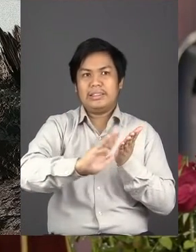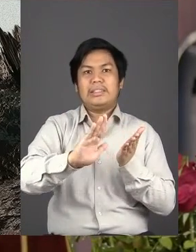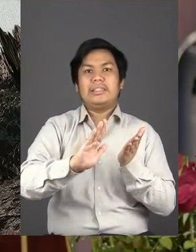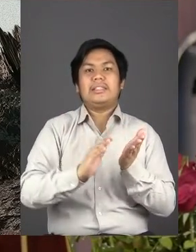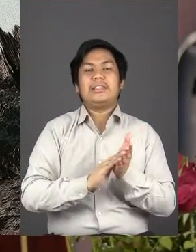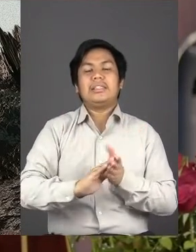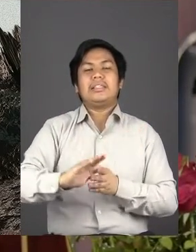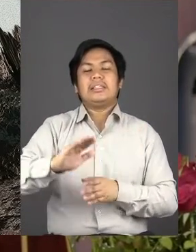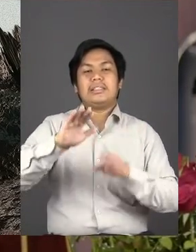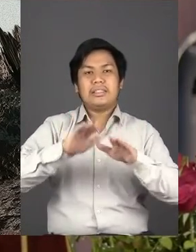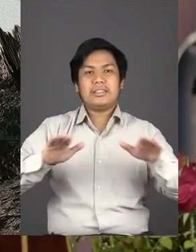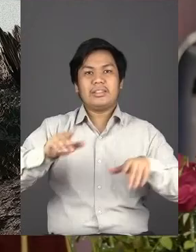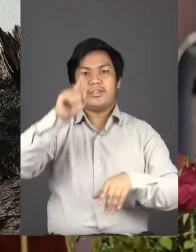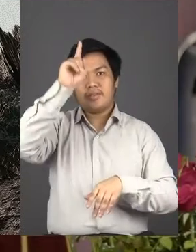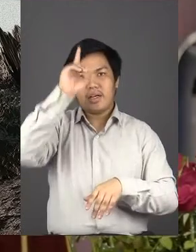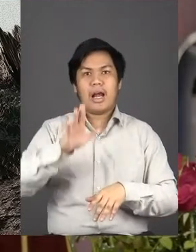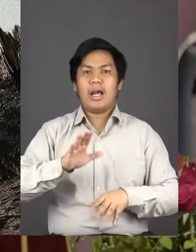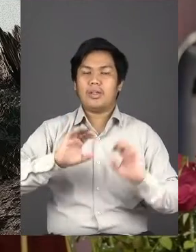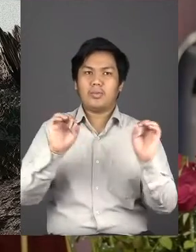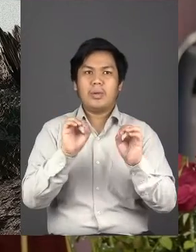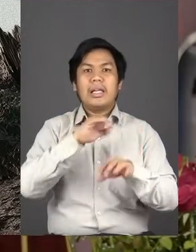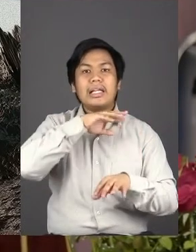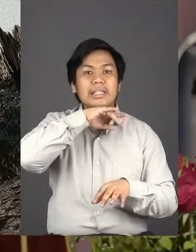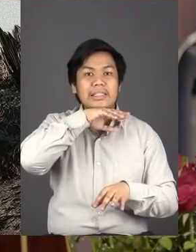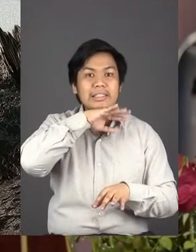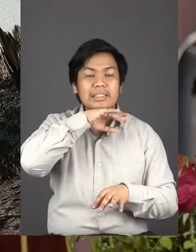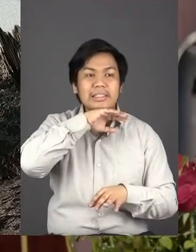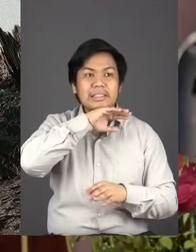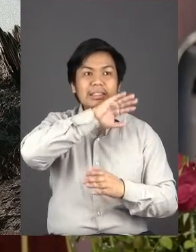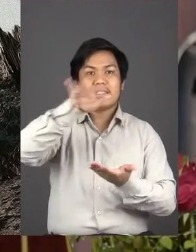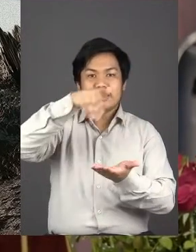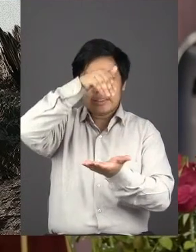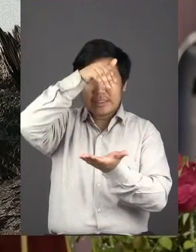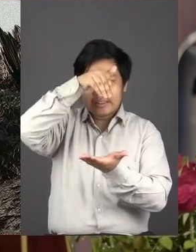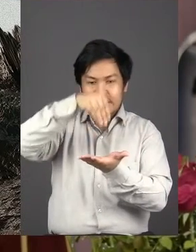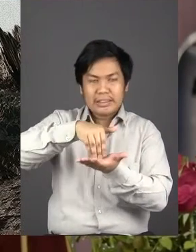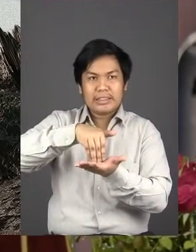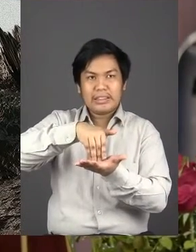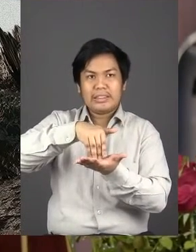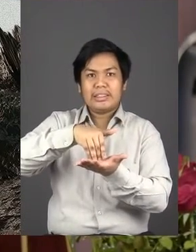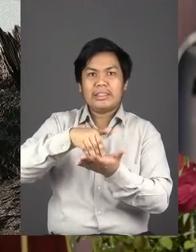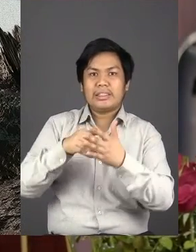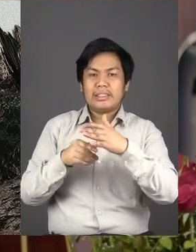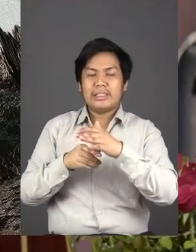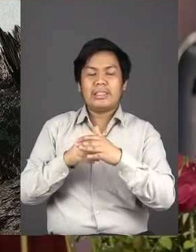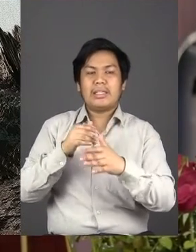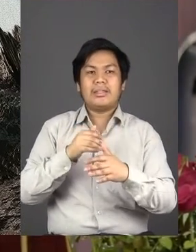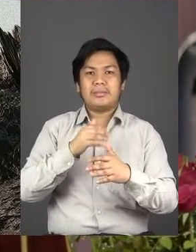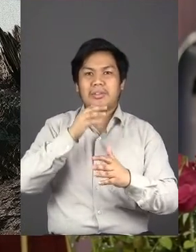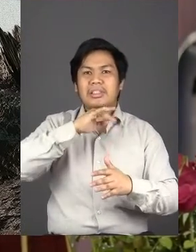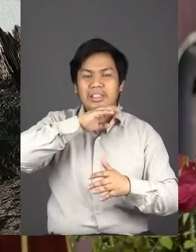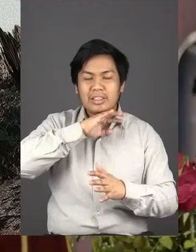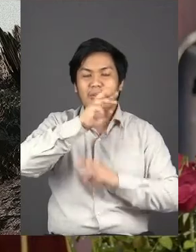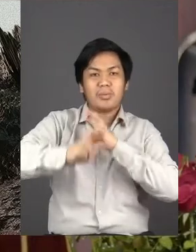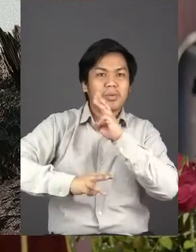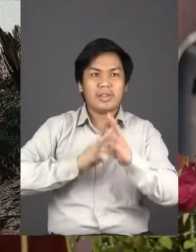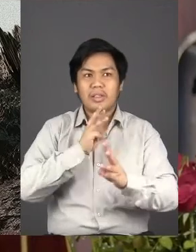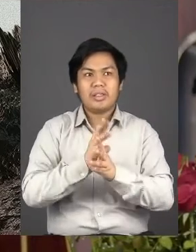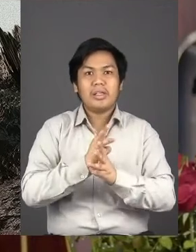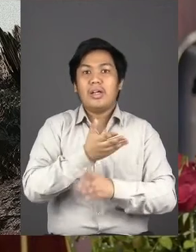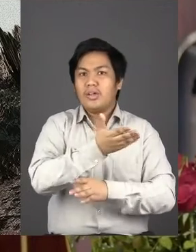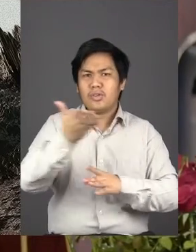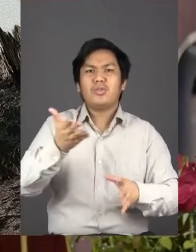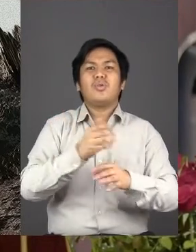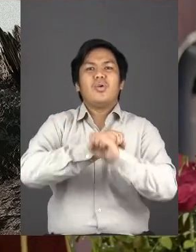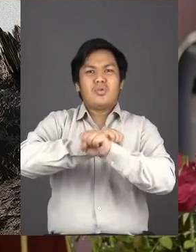of God, without blemish, in the midst of a crooked and twisted generation, among whom you